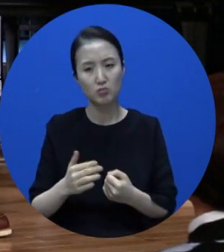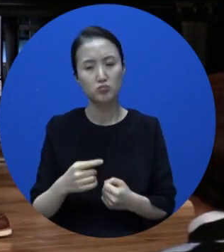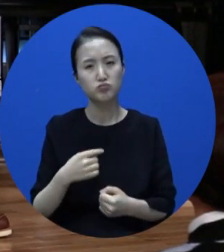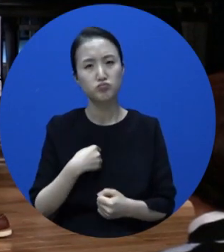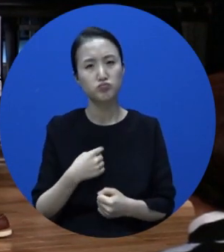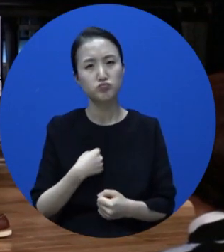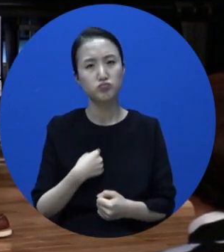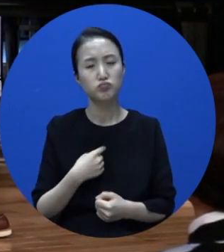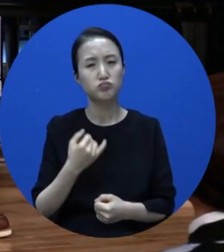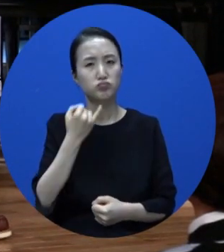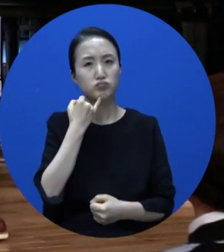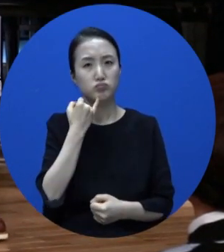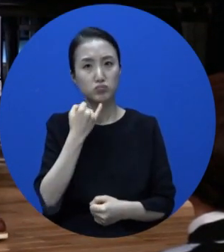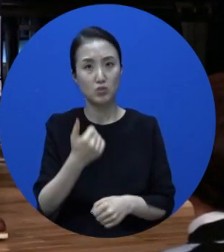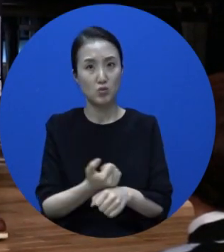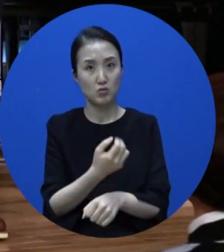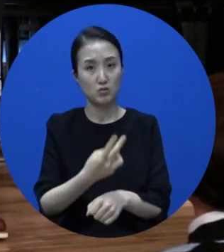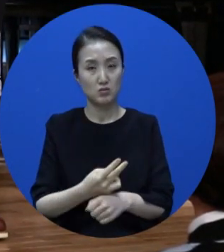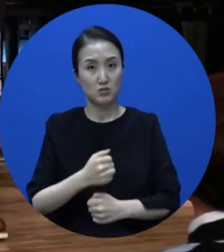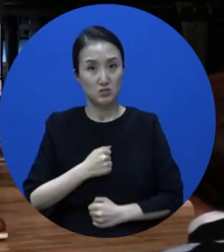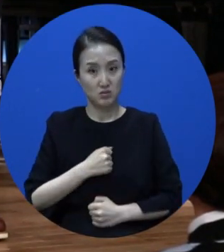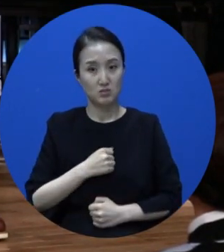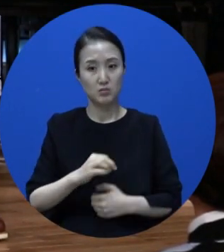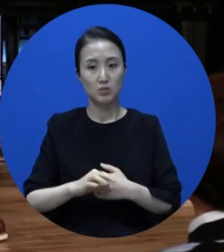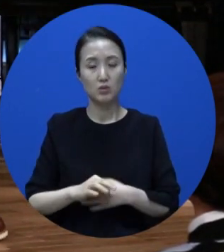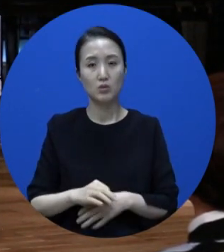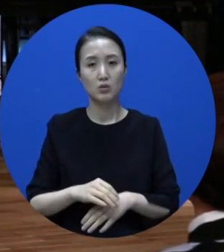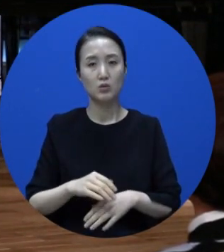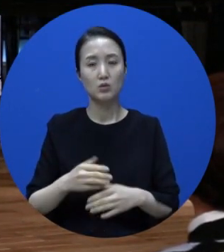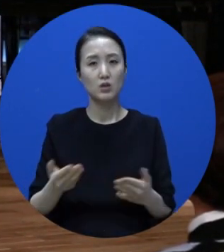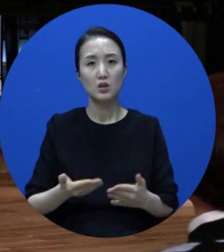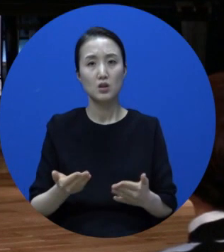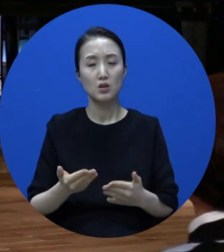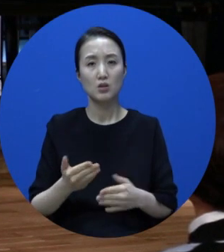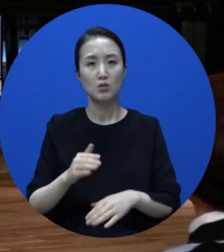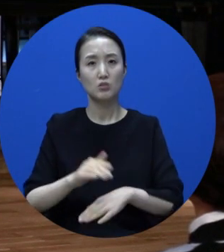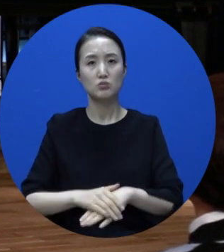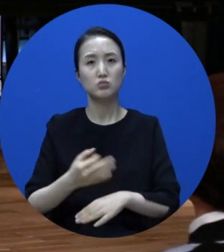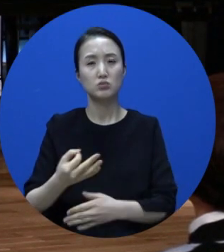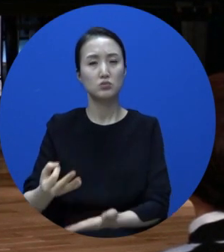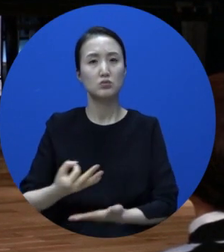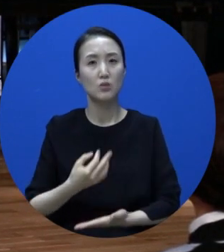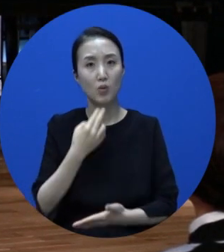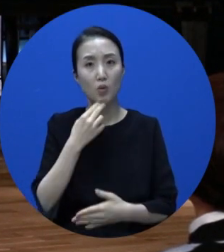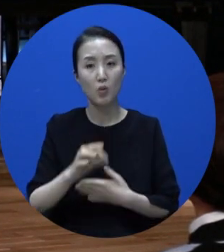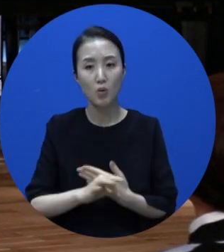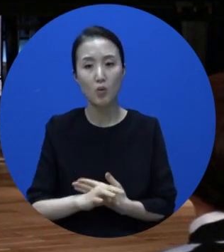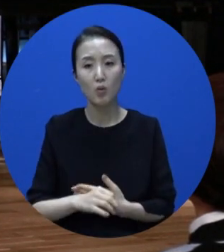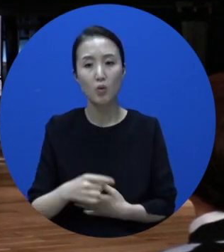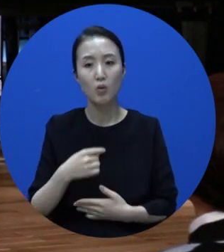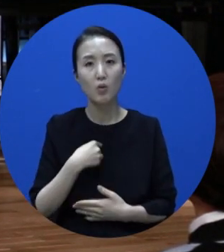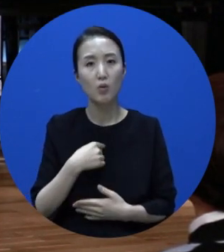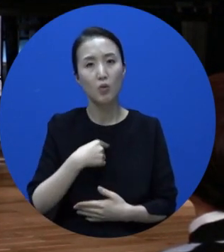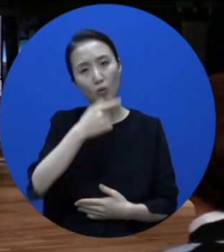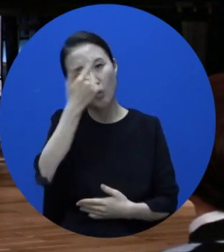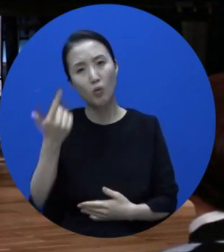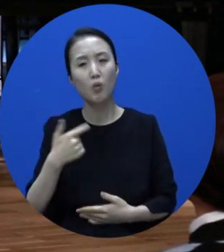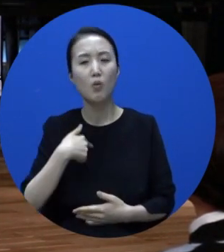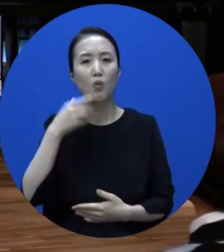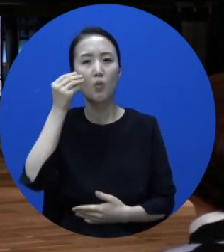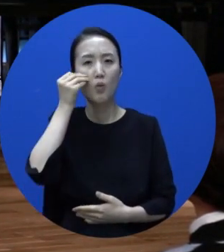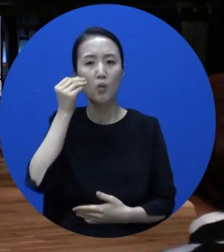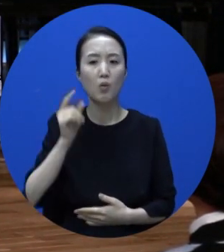사는데 나 그러면 52시간 지키고 초과근무수당 없으면 나는 돈 없는 저녁인데